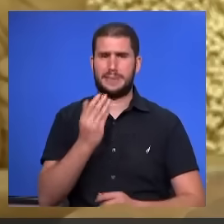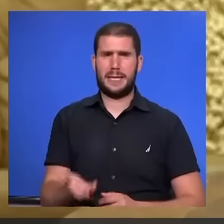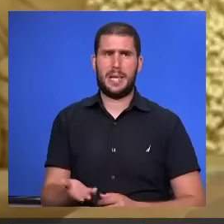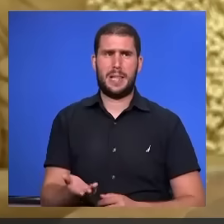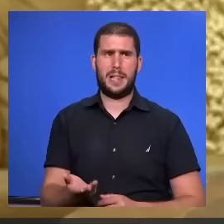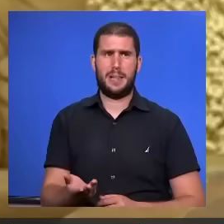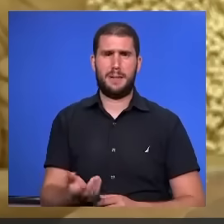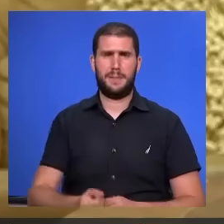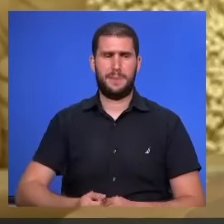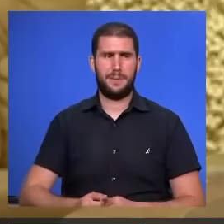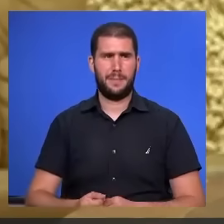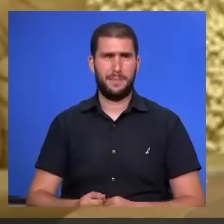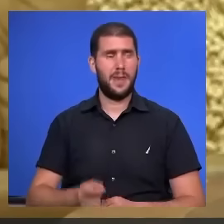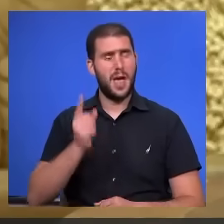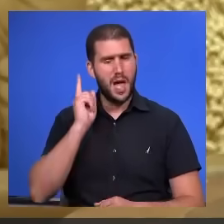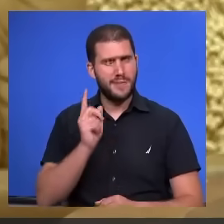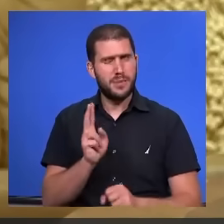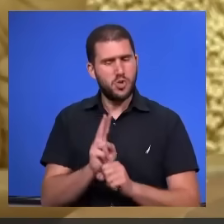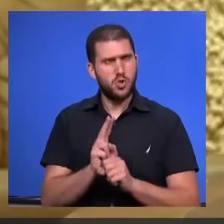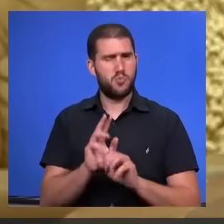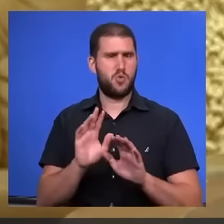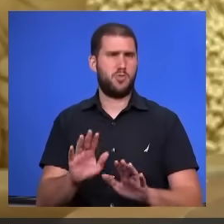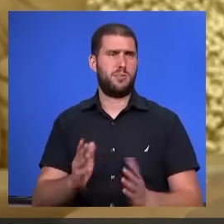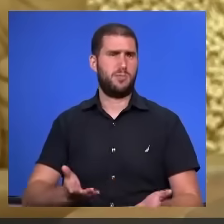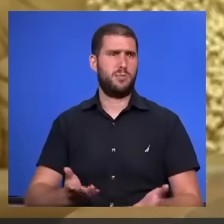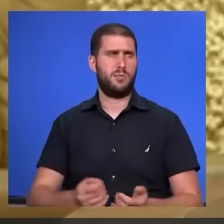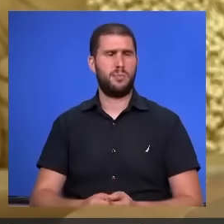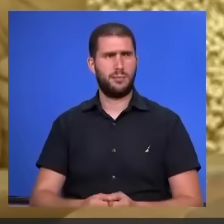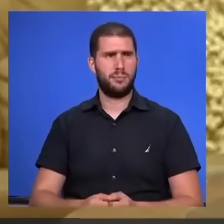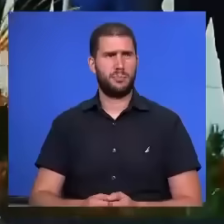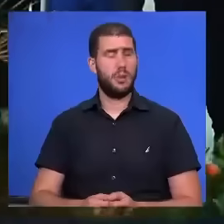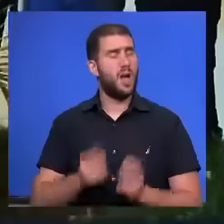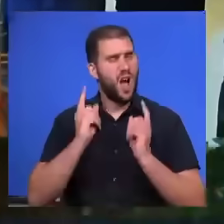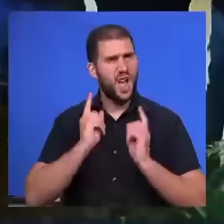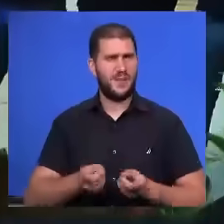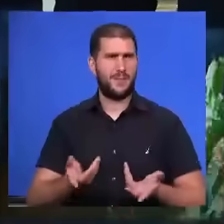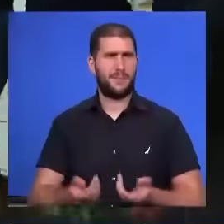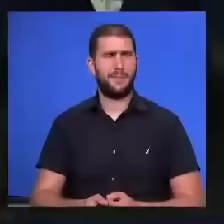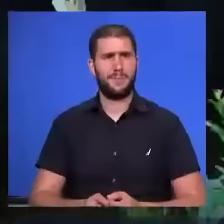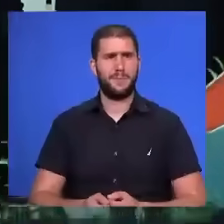חייבים לשמור על זה. חייבים.